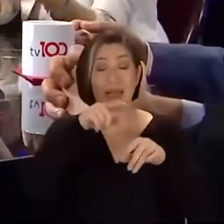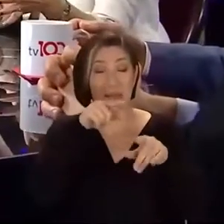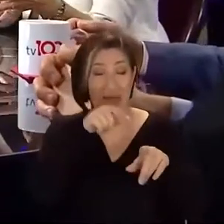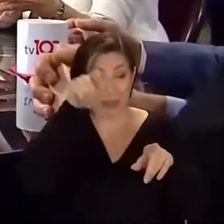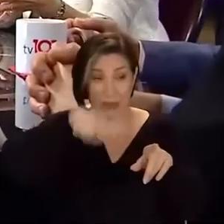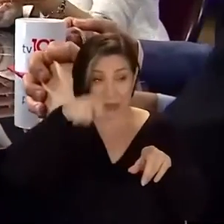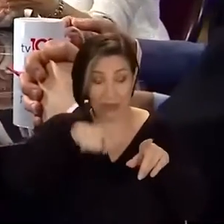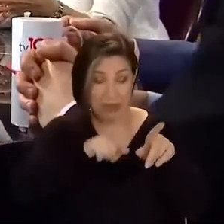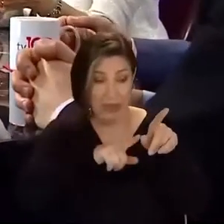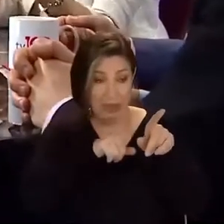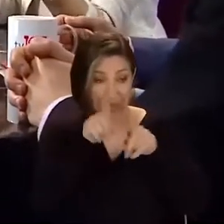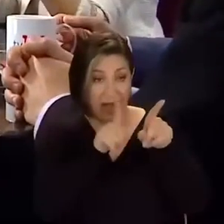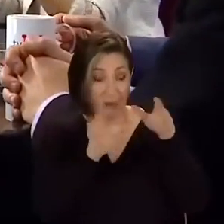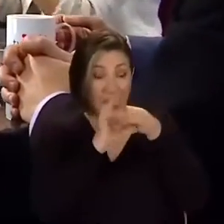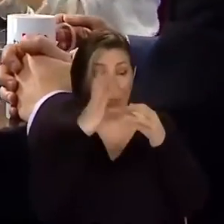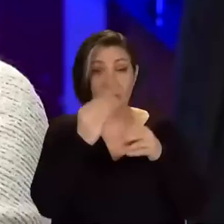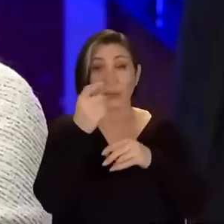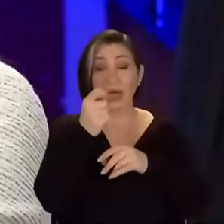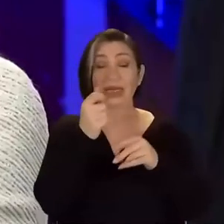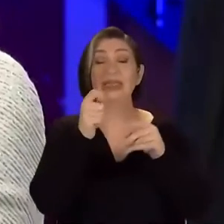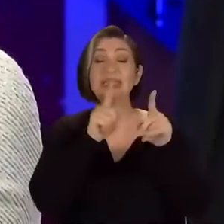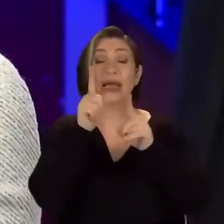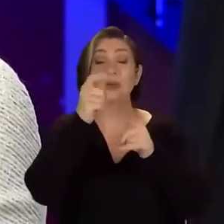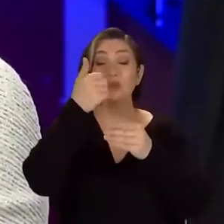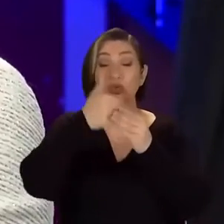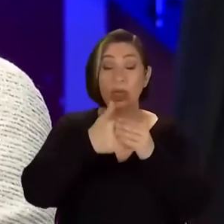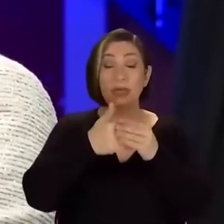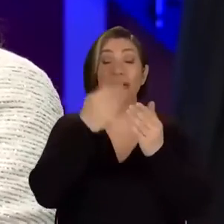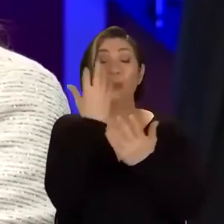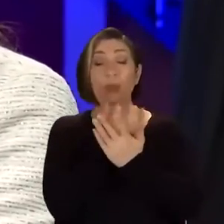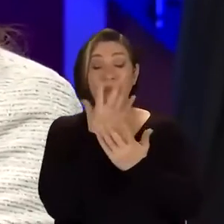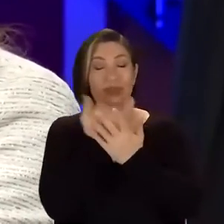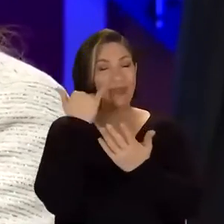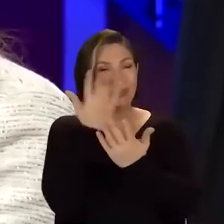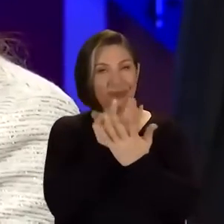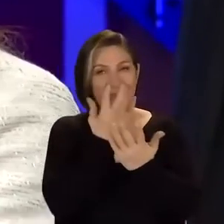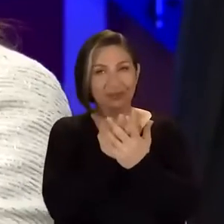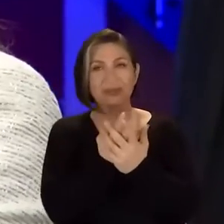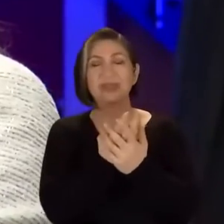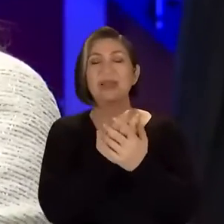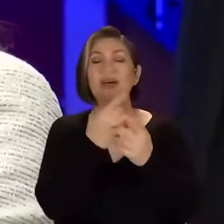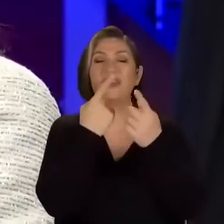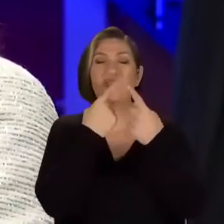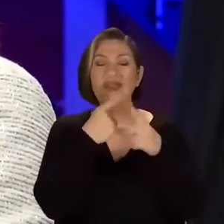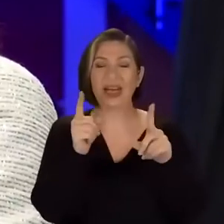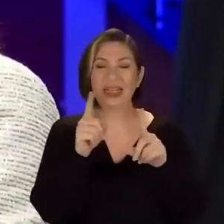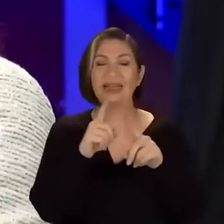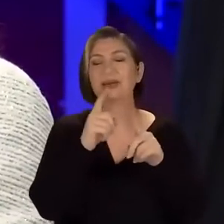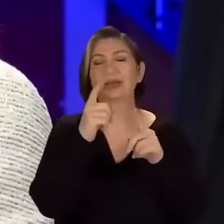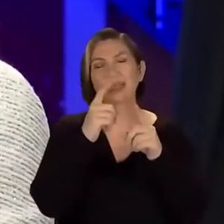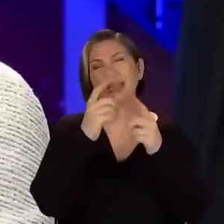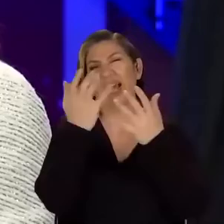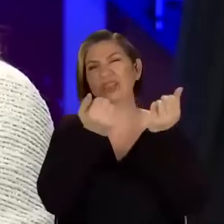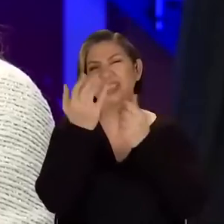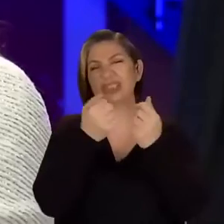zaten dijitalleşmiş olan para, dijital cüzdanlar, mobil uygulamalar, işte top-up kart dediğimiz Apple kartlar, Google Pay'ler